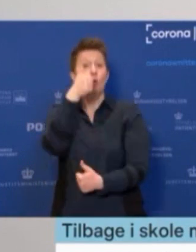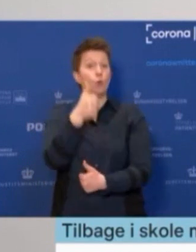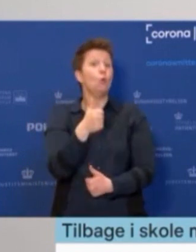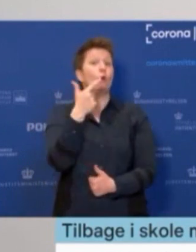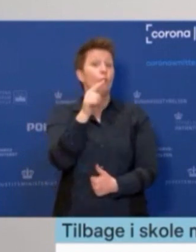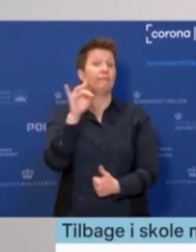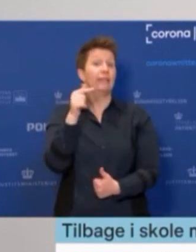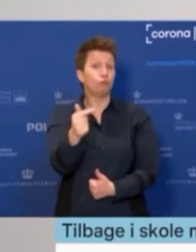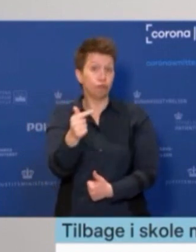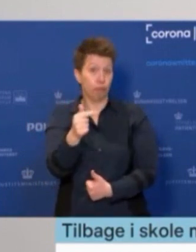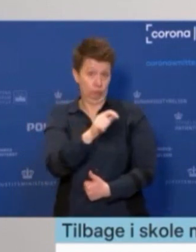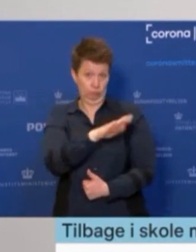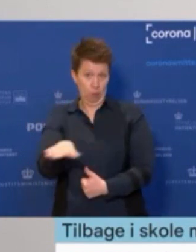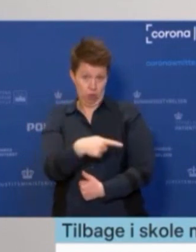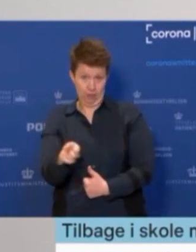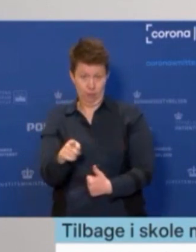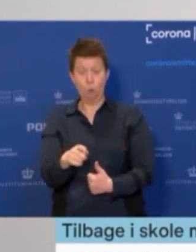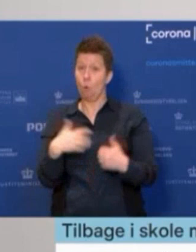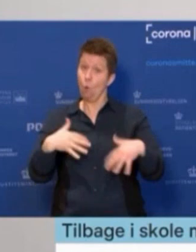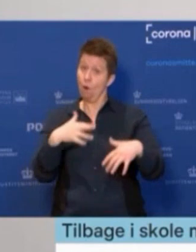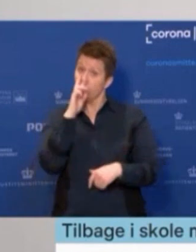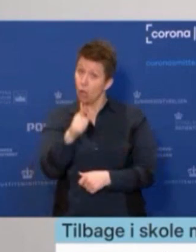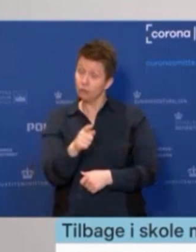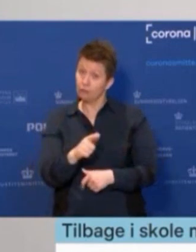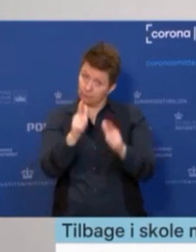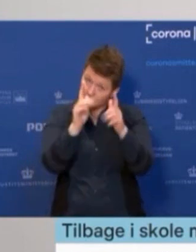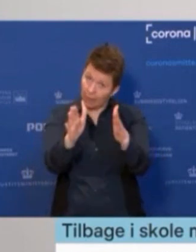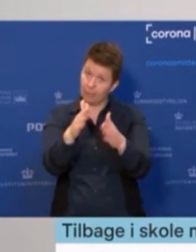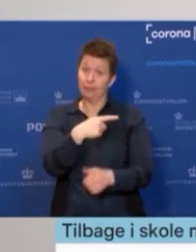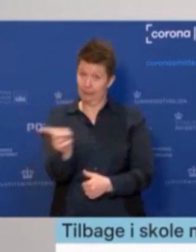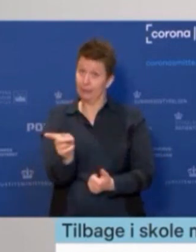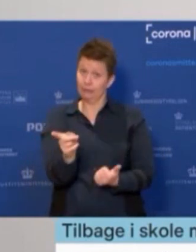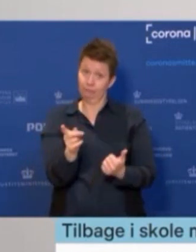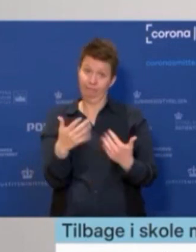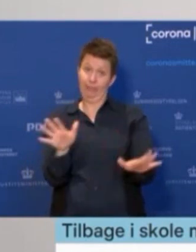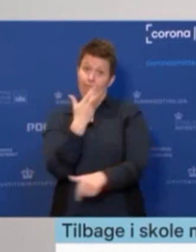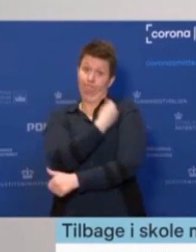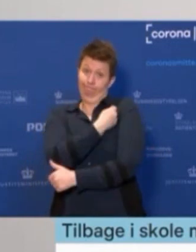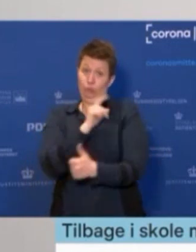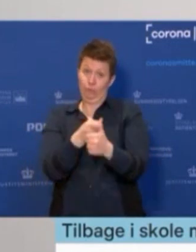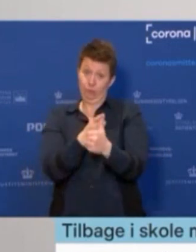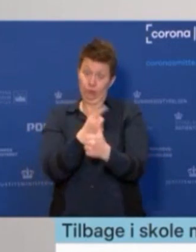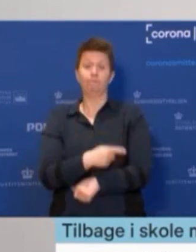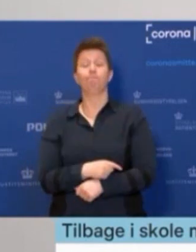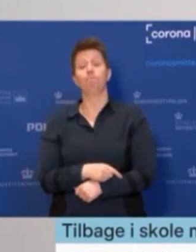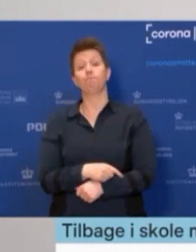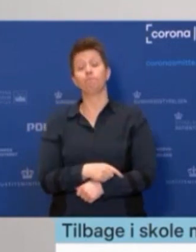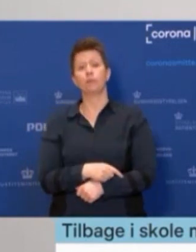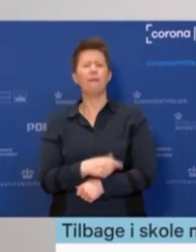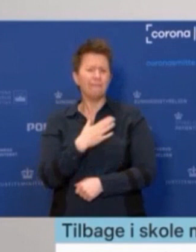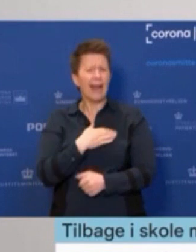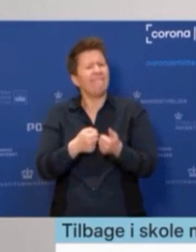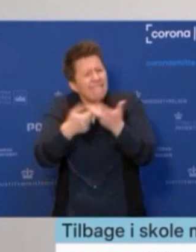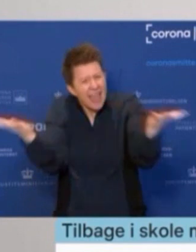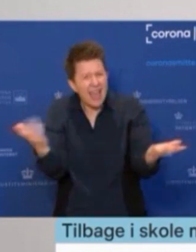flot, og tusind tak til jer, der har taget imod vaccinen. Vi vil gerne have endnu flere med. Så og det vil vi, fordi at vi